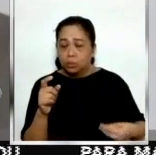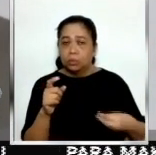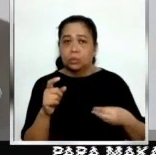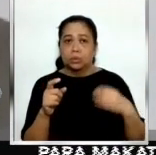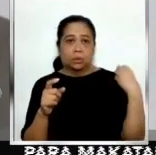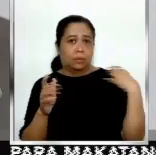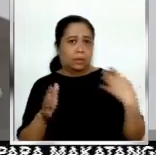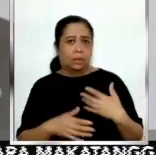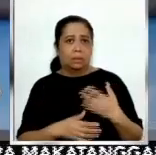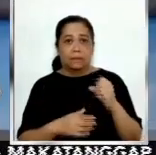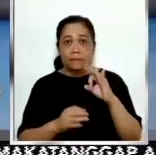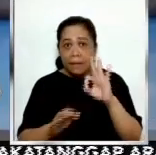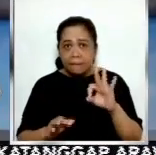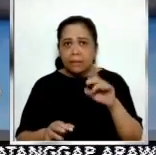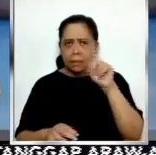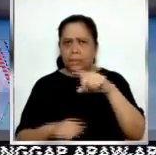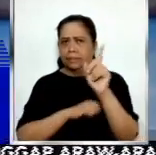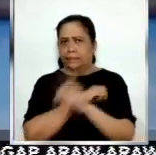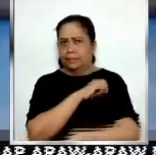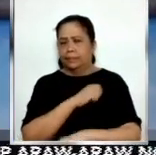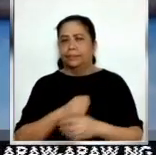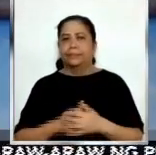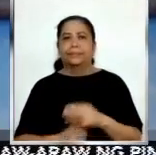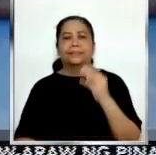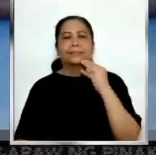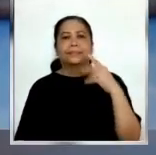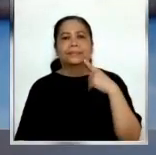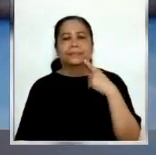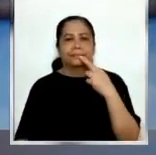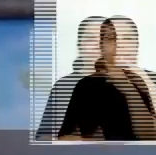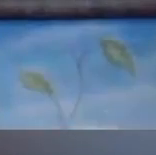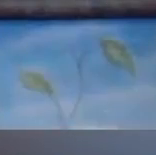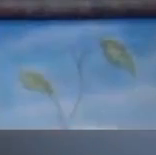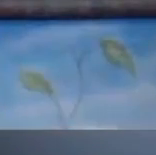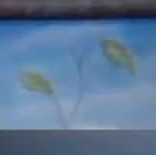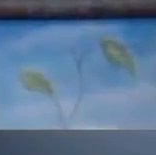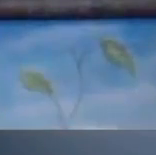dapat managot sila. Maki Pulido, nakatutok, 24 Oras.